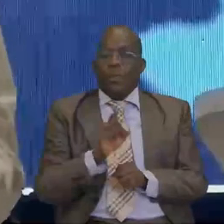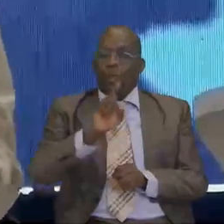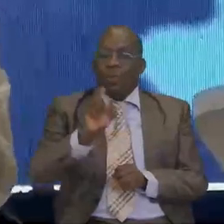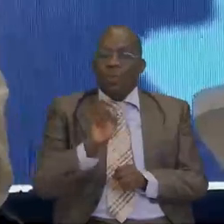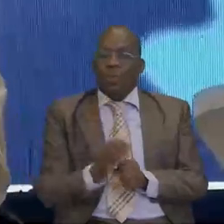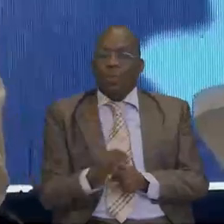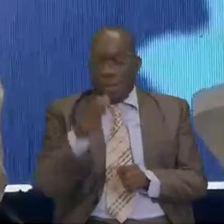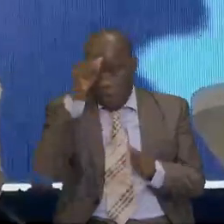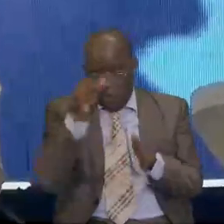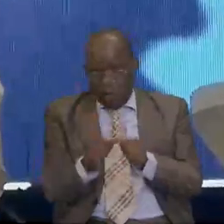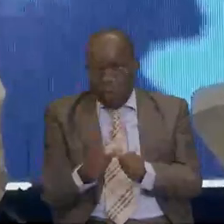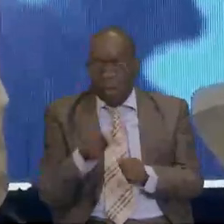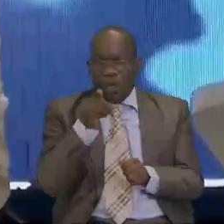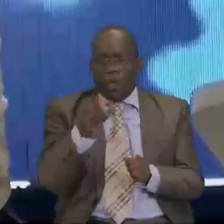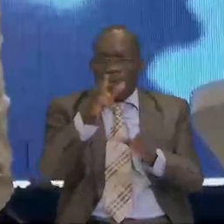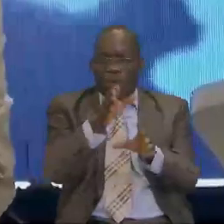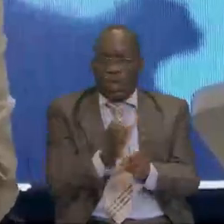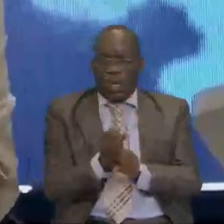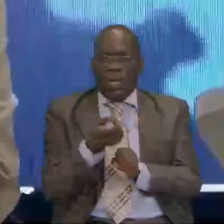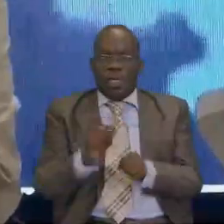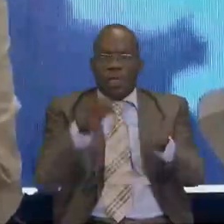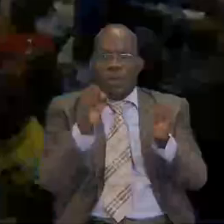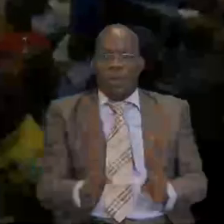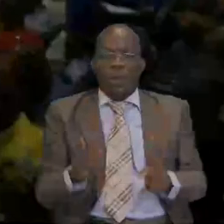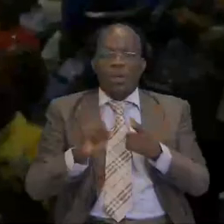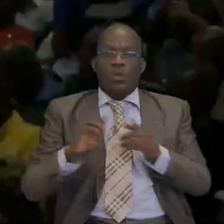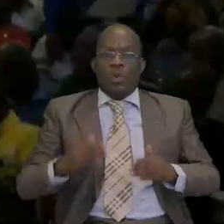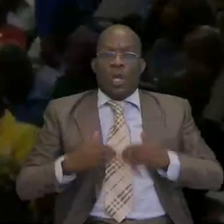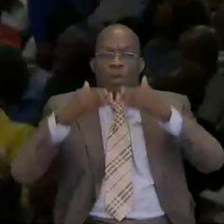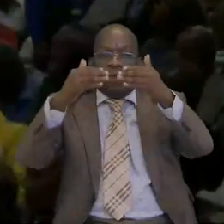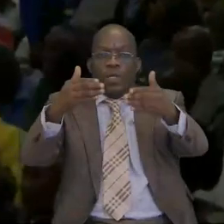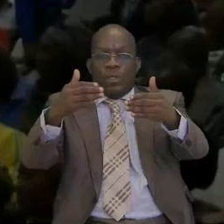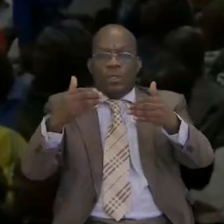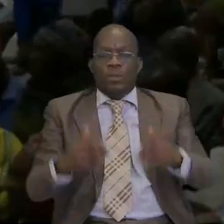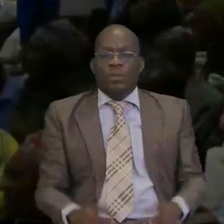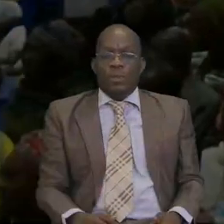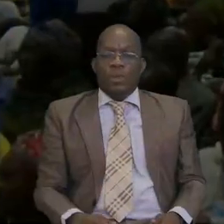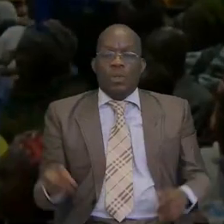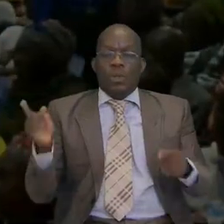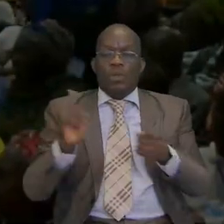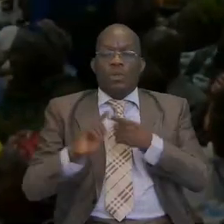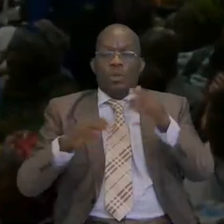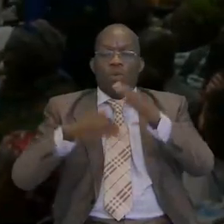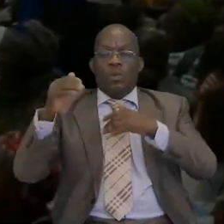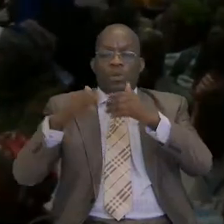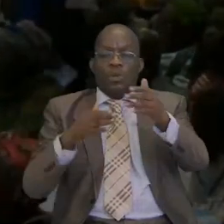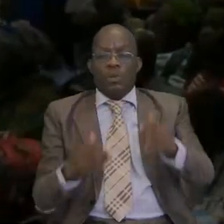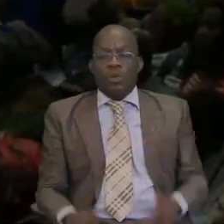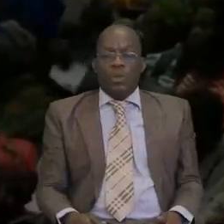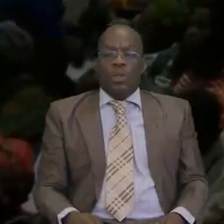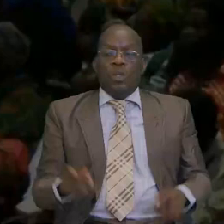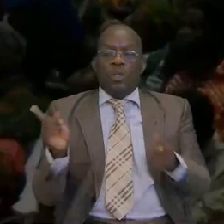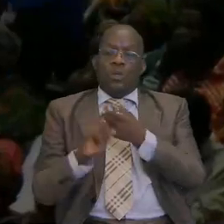Rappelle-toi, tu recevras la puissance pour avancer, pour bâtir,